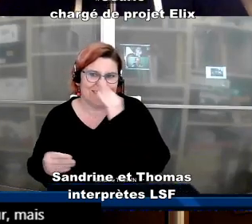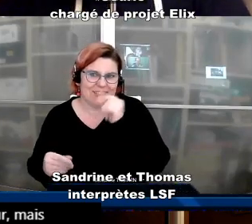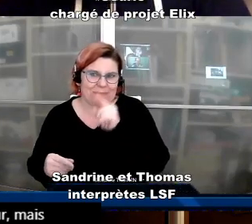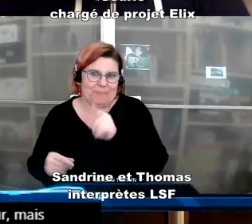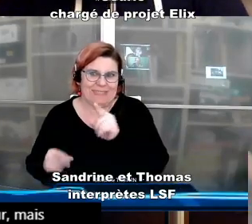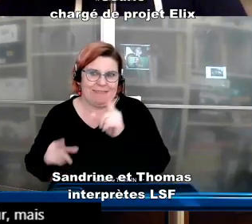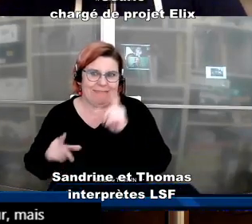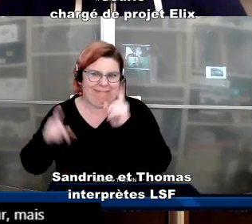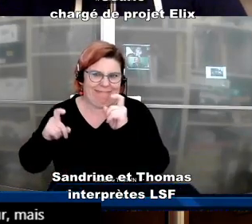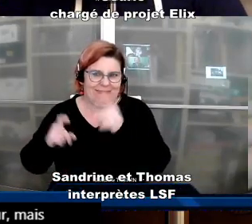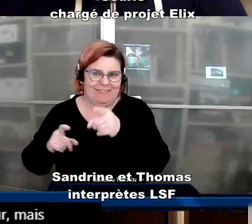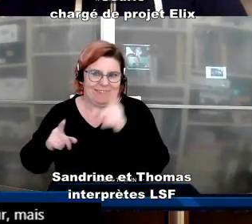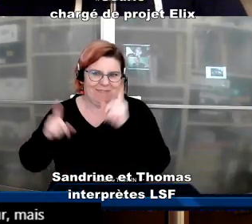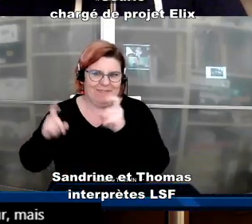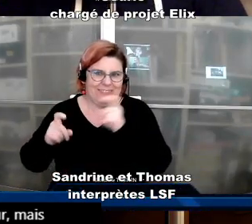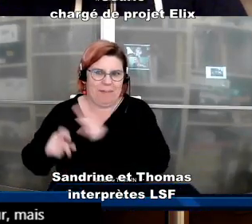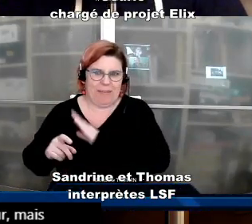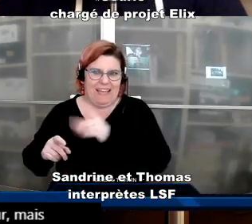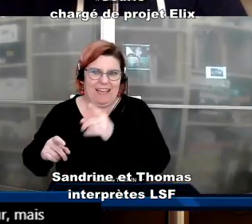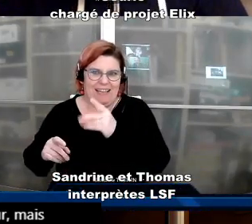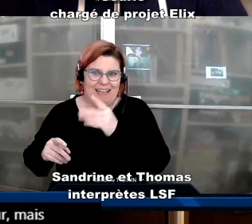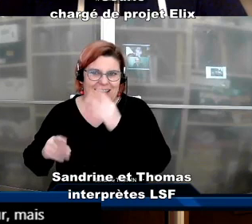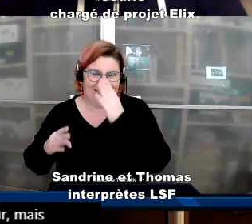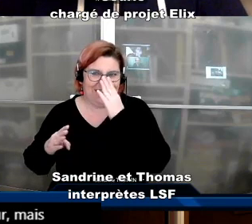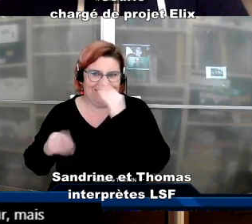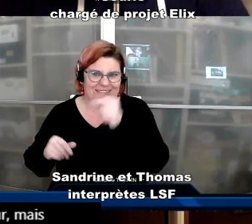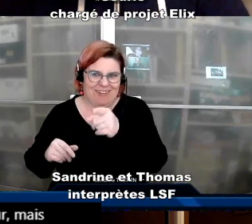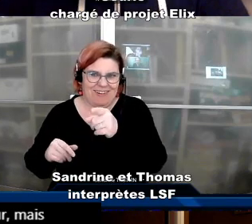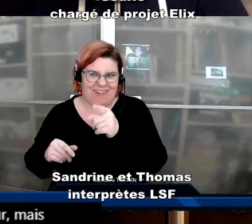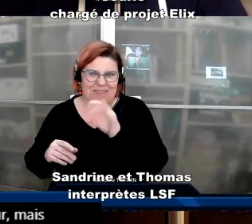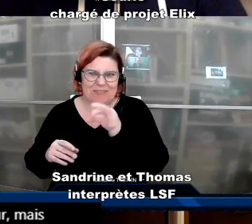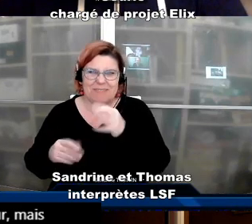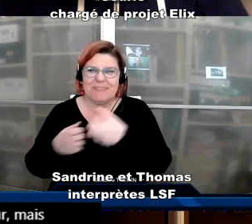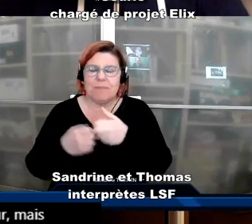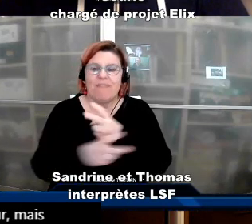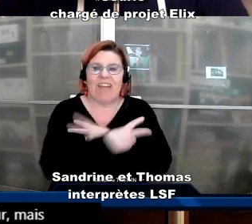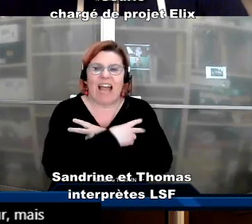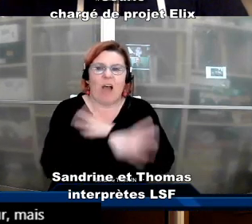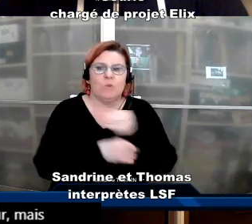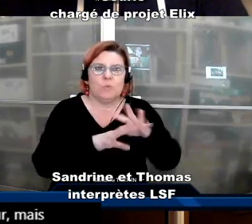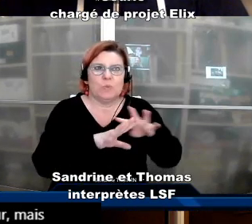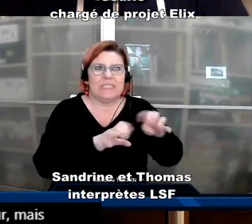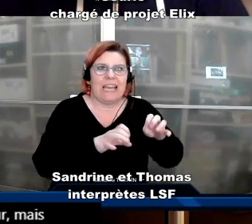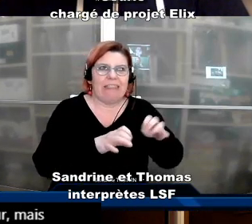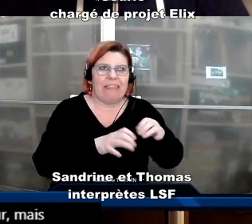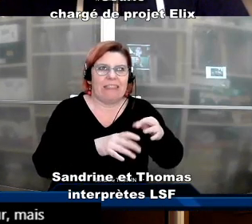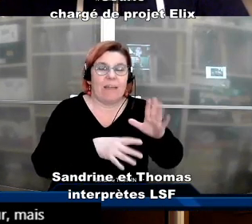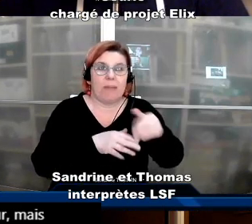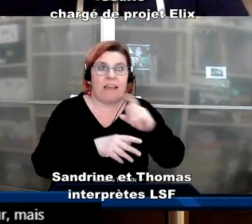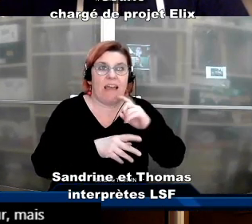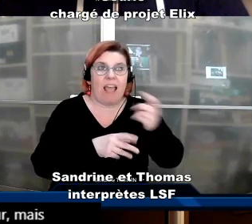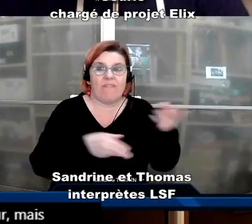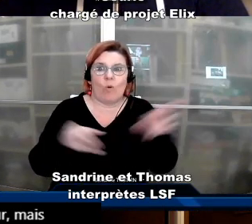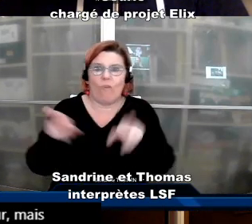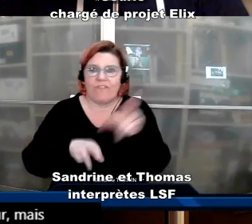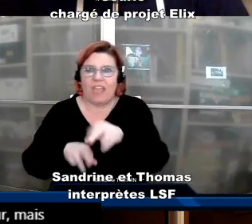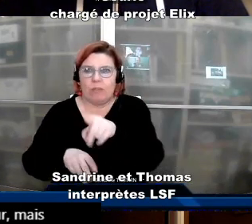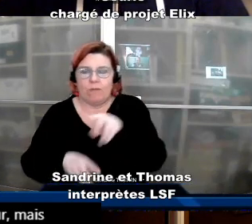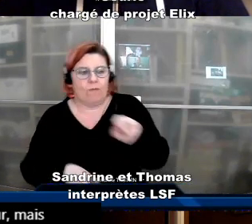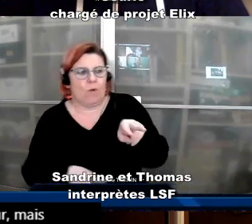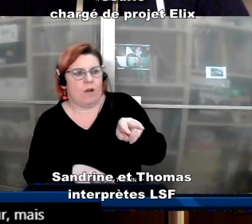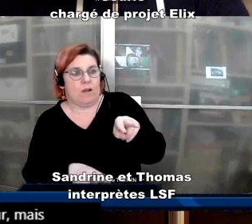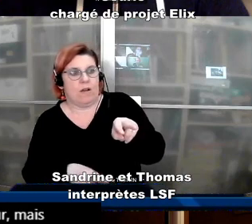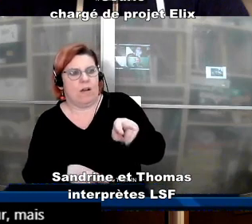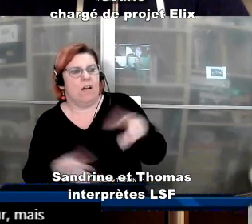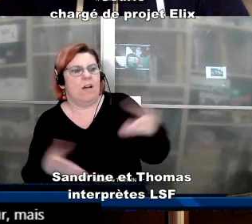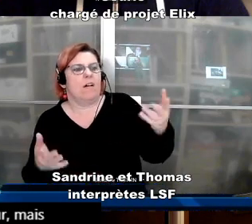parce que j'imagine qu'après, les élèves, quand ils reviennent de vacances ou de week-end, ils voient toutes les erreurs qu'ils ont pu ancrer dans